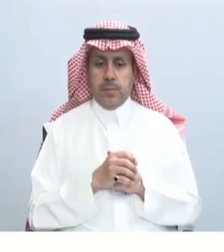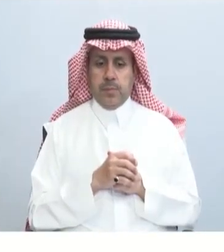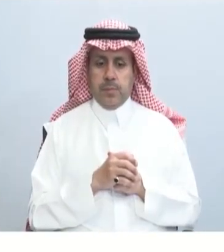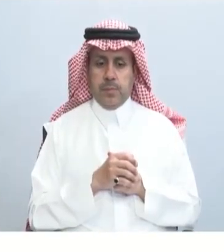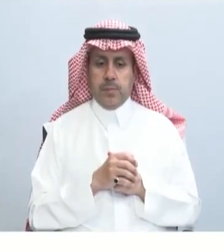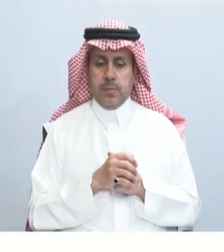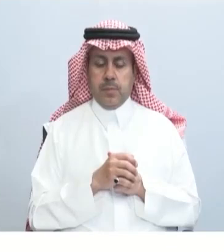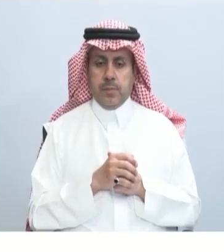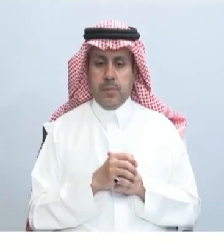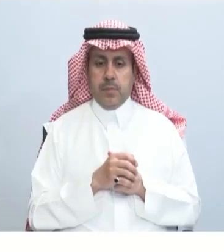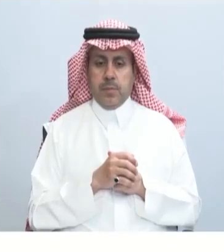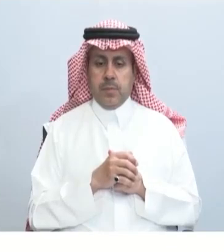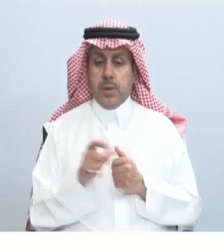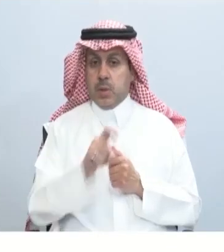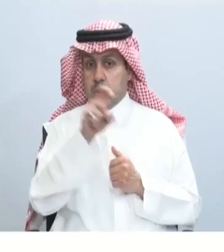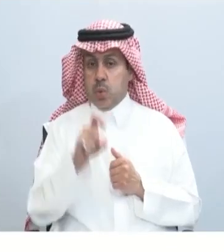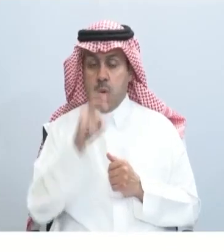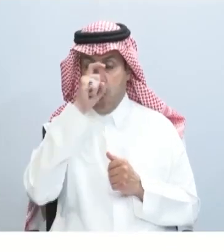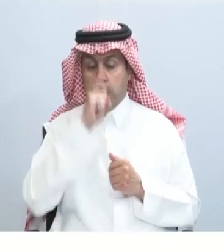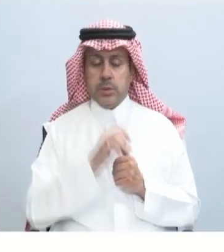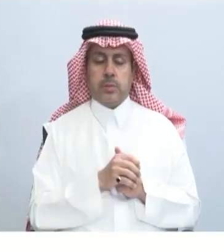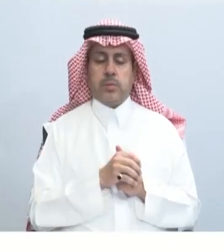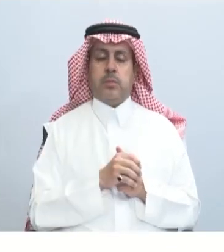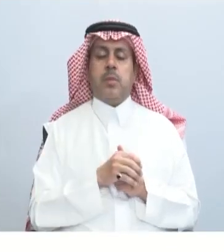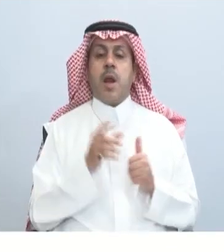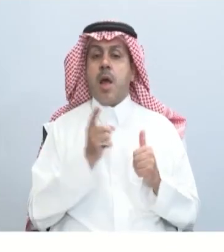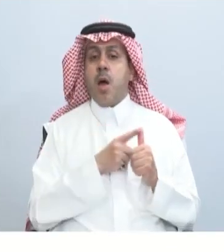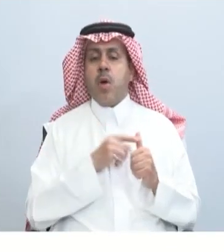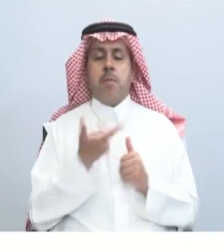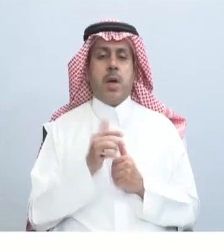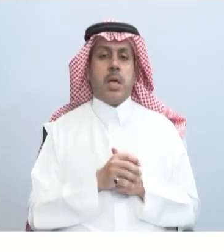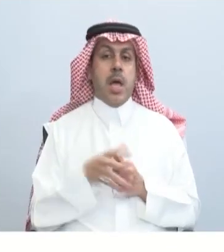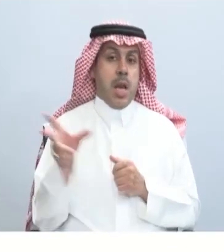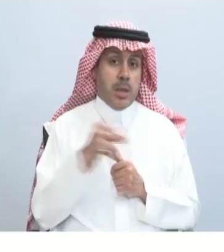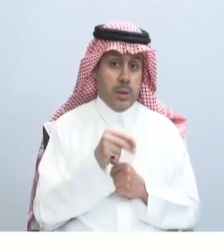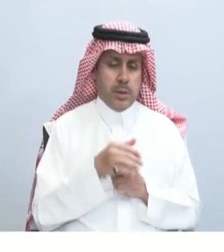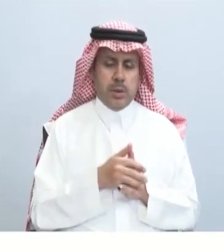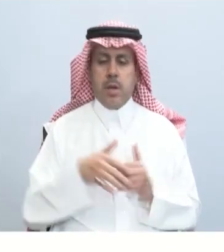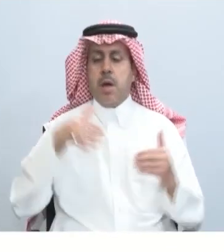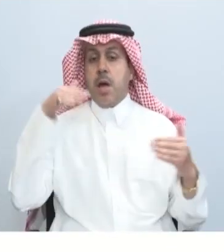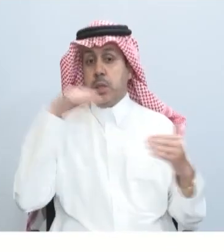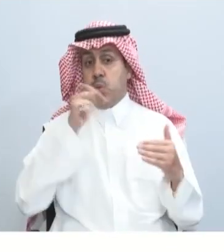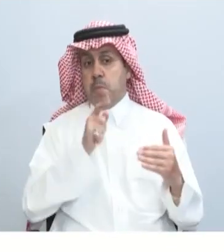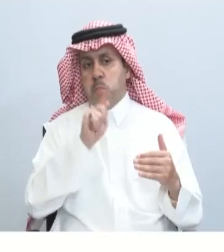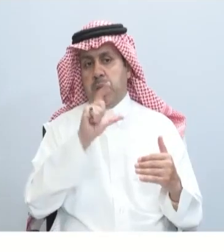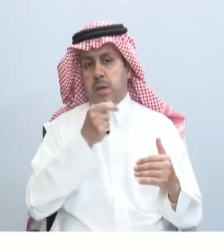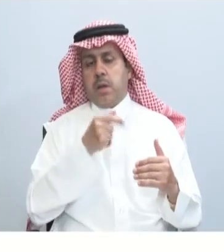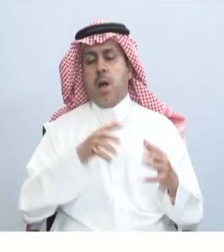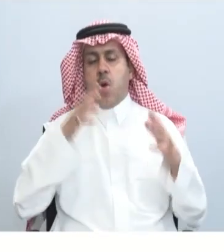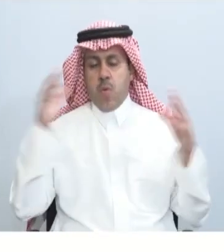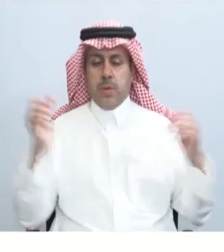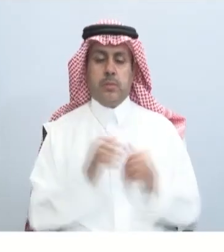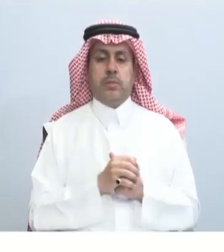وسلم اذا اسئله الواجب السؤال الاول ما هي نتيجه غزوه بدر الكبرى السؤال الثاني علل